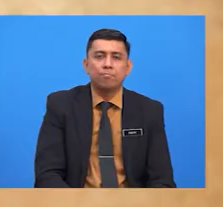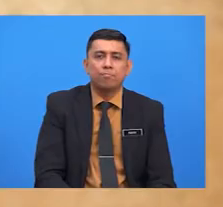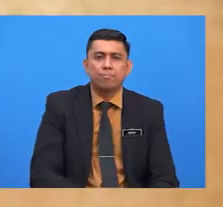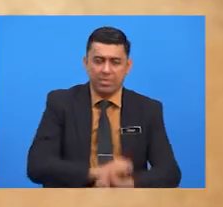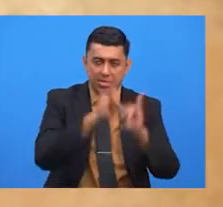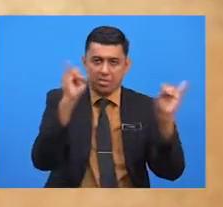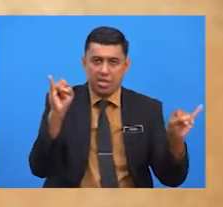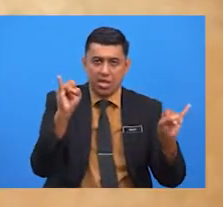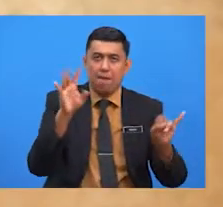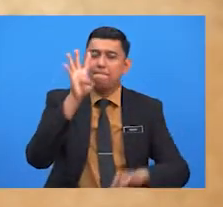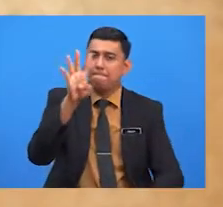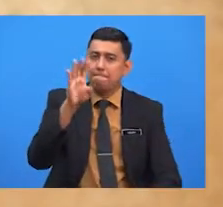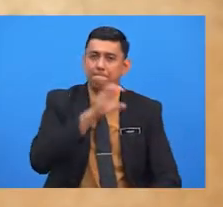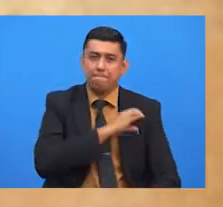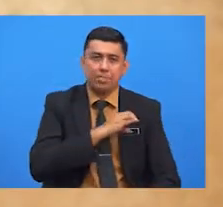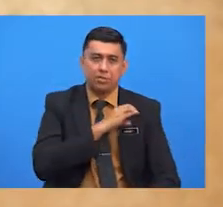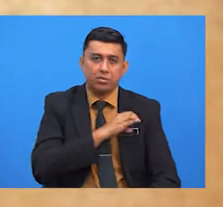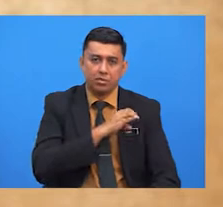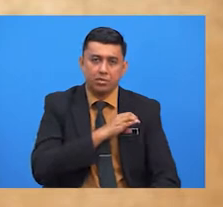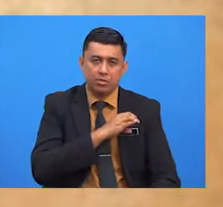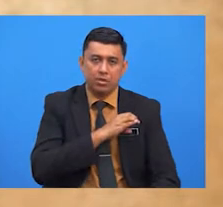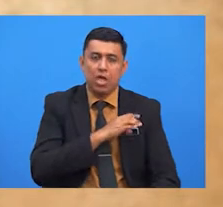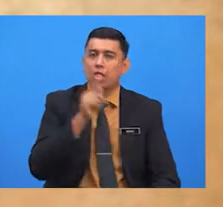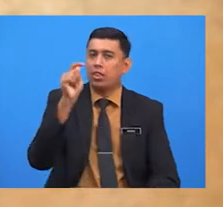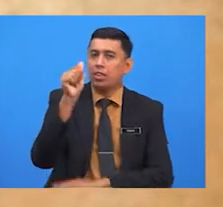jelaskan 4 ciri-ciri tamadun awal dunia.